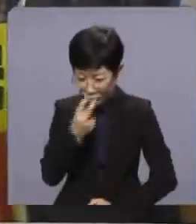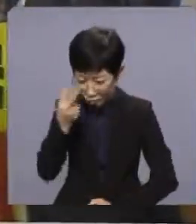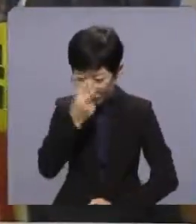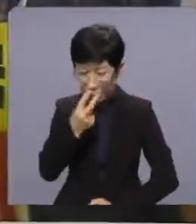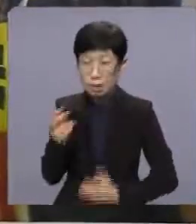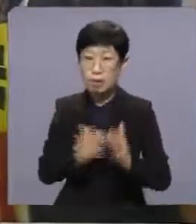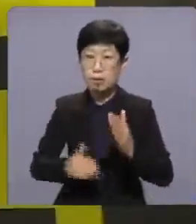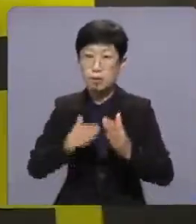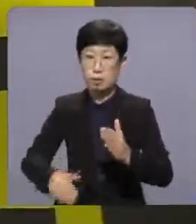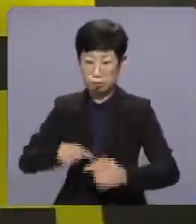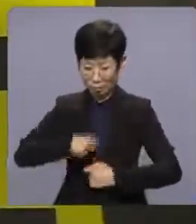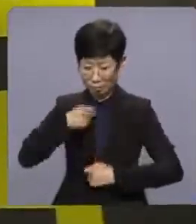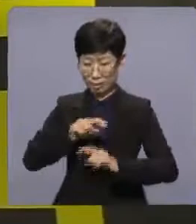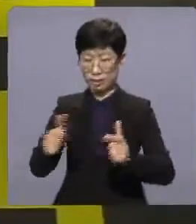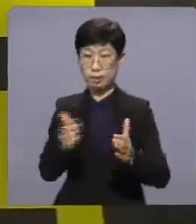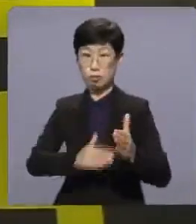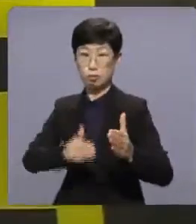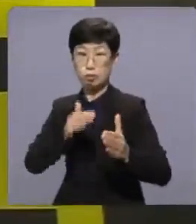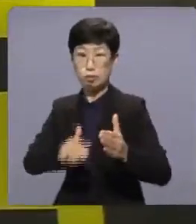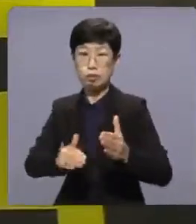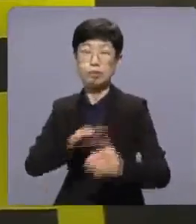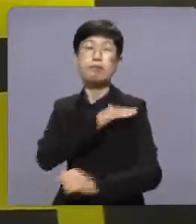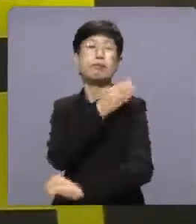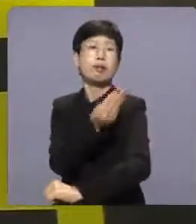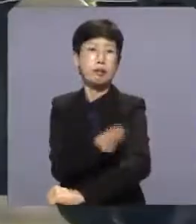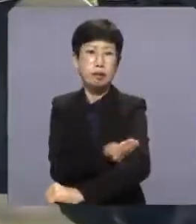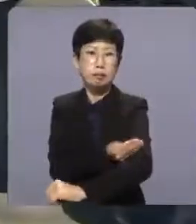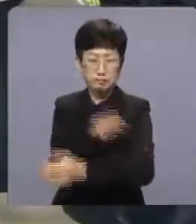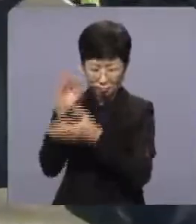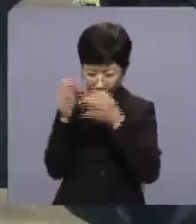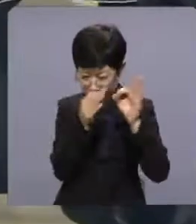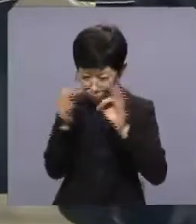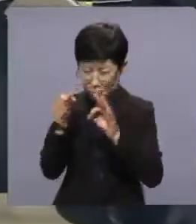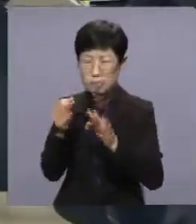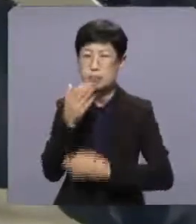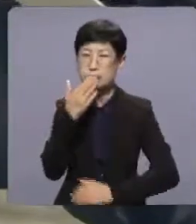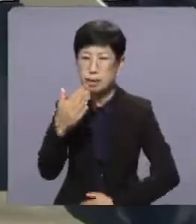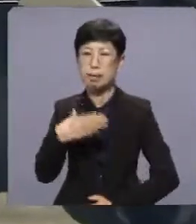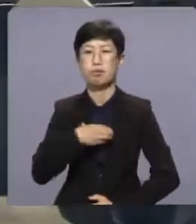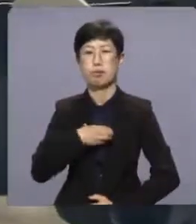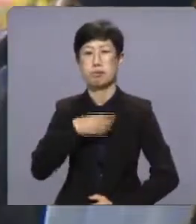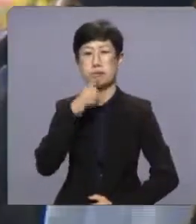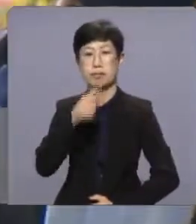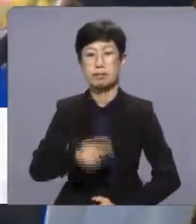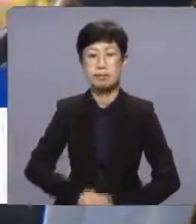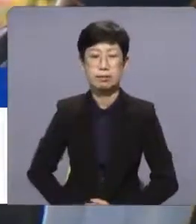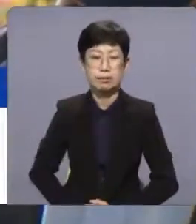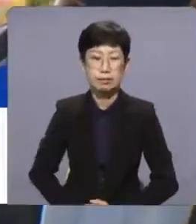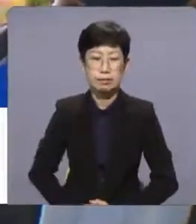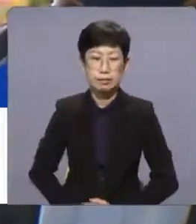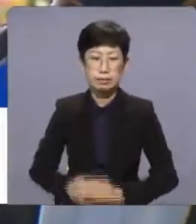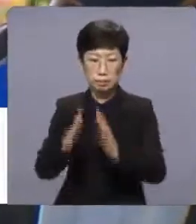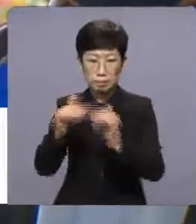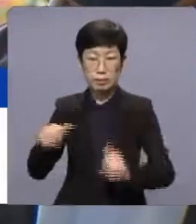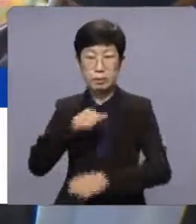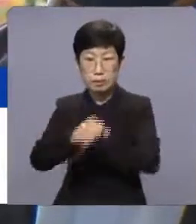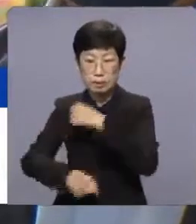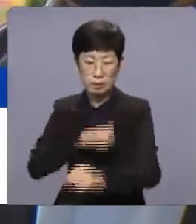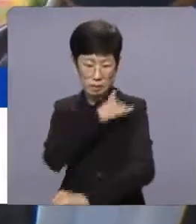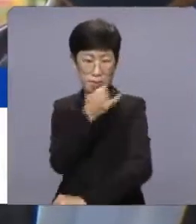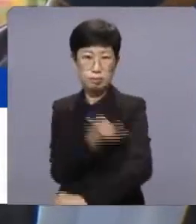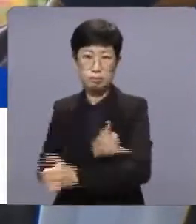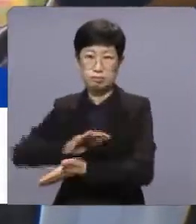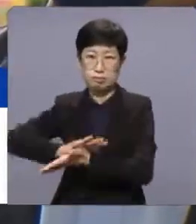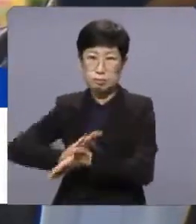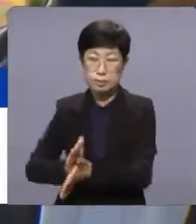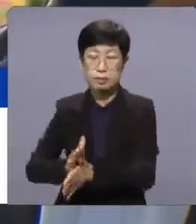아닌 권력에 의해 좌지우지될 가능성이 높다는 겁니다. 국민의 자유와 인권을 짓밟겠다는